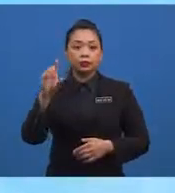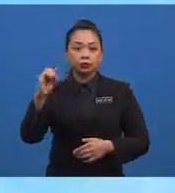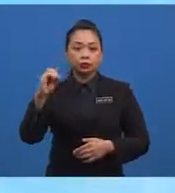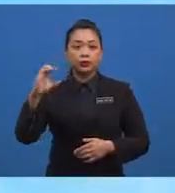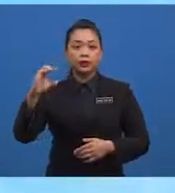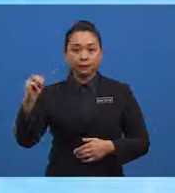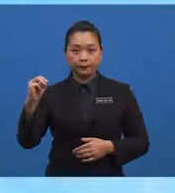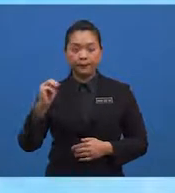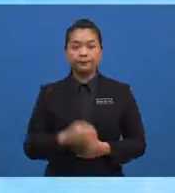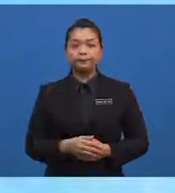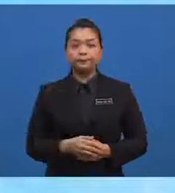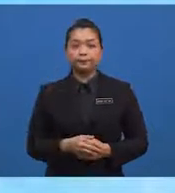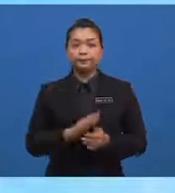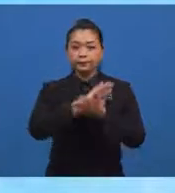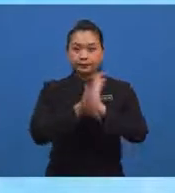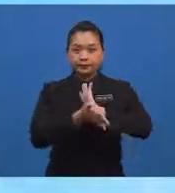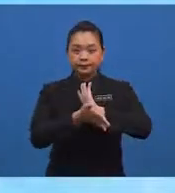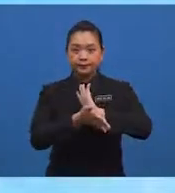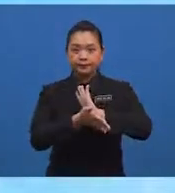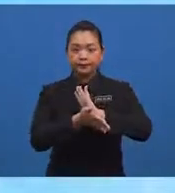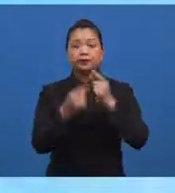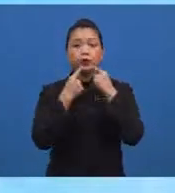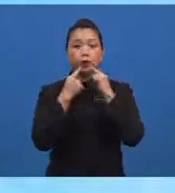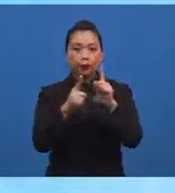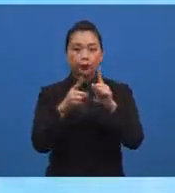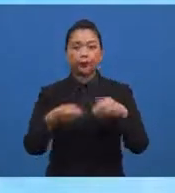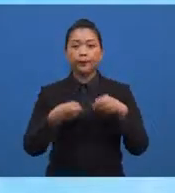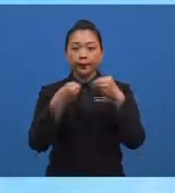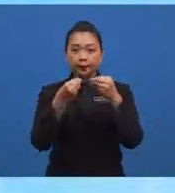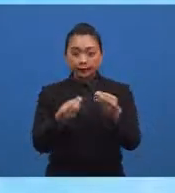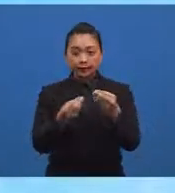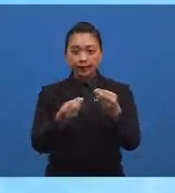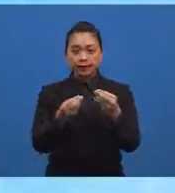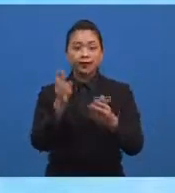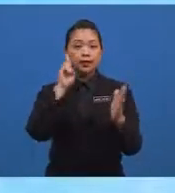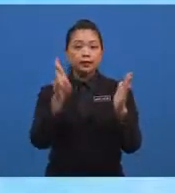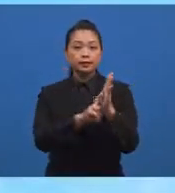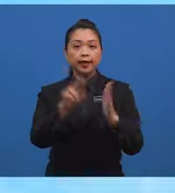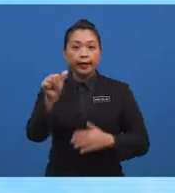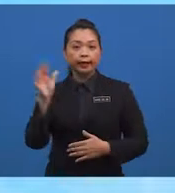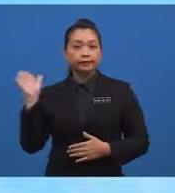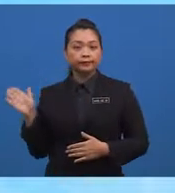110 cm. Maka jawapan bagi perimeter rajah A ialah